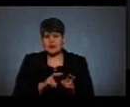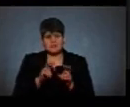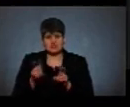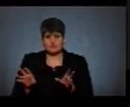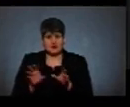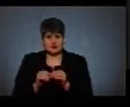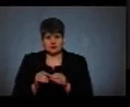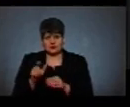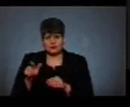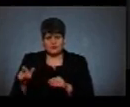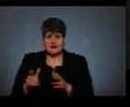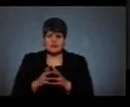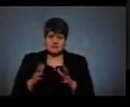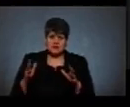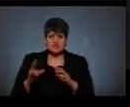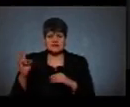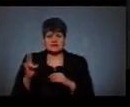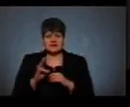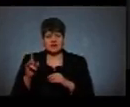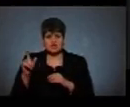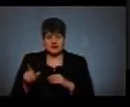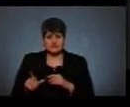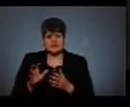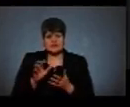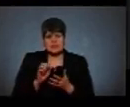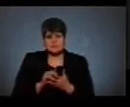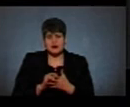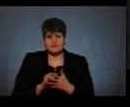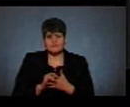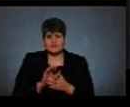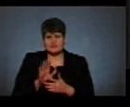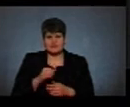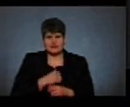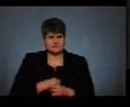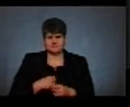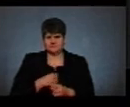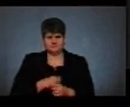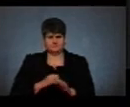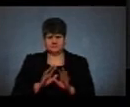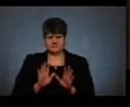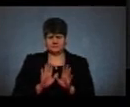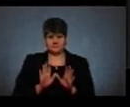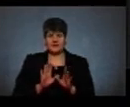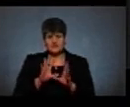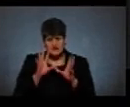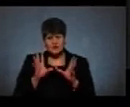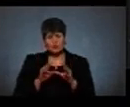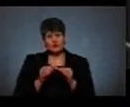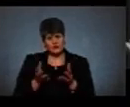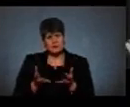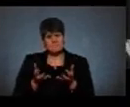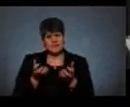разом з тим більшість священників, вони займають таку неагресивну позицію відносно того. Тобто вони в цілому